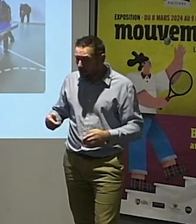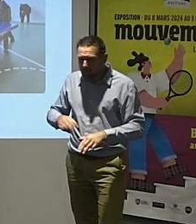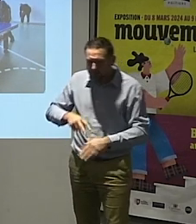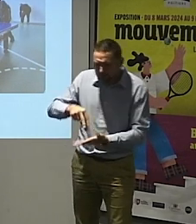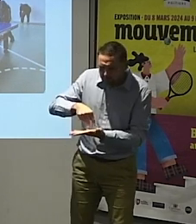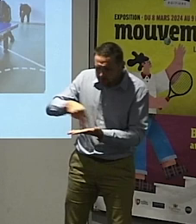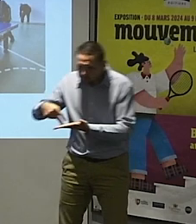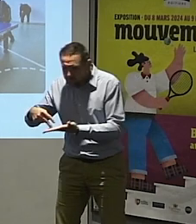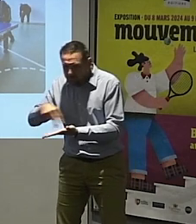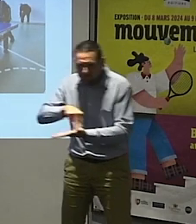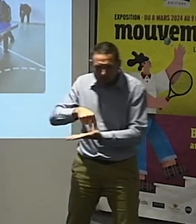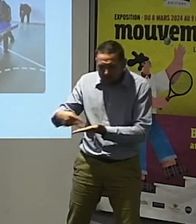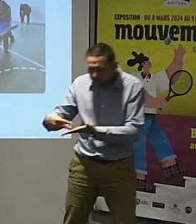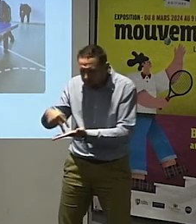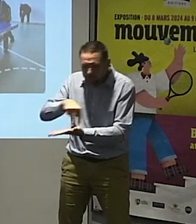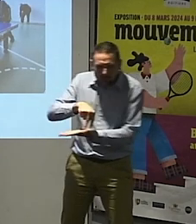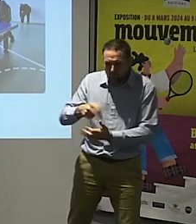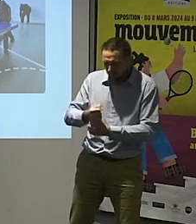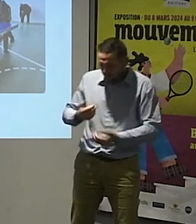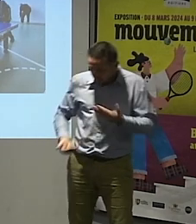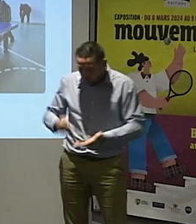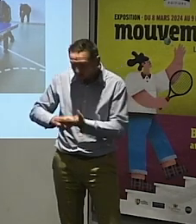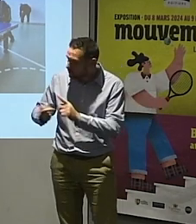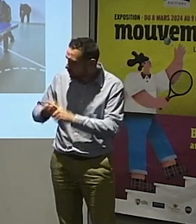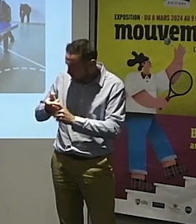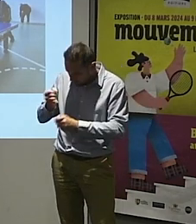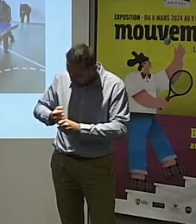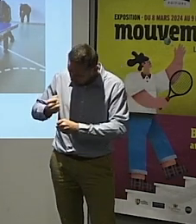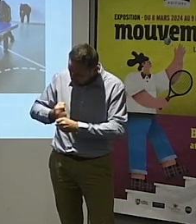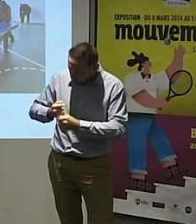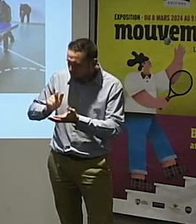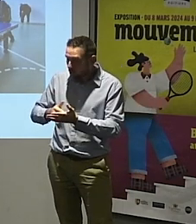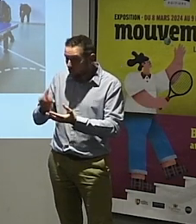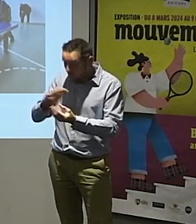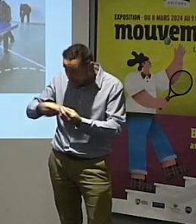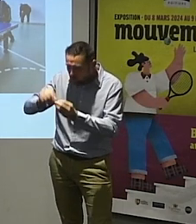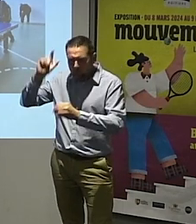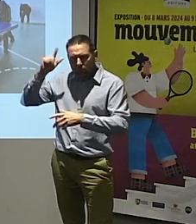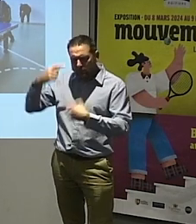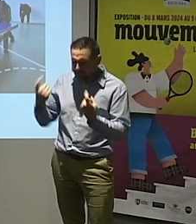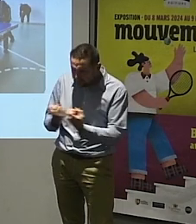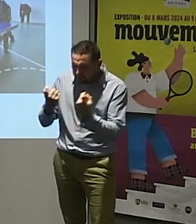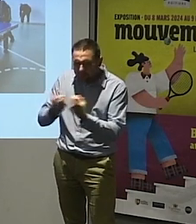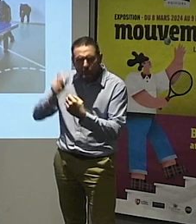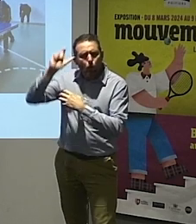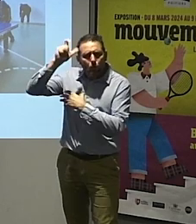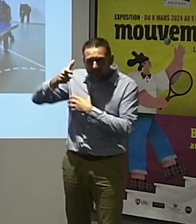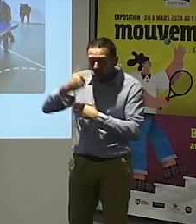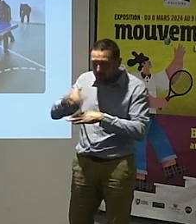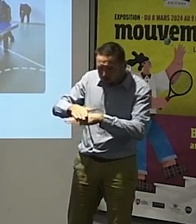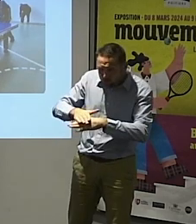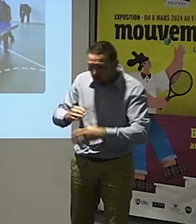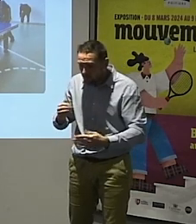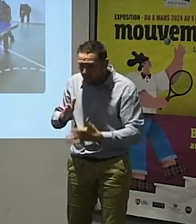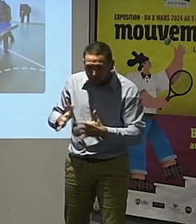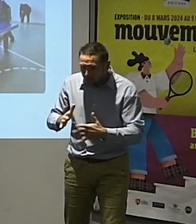latéraux. C'est un équilibre important à travailler. Et puis vous avez surtout ces stimulations cognitives qui nous amènent à prendre des décisions très rapidement. Hein,